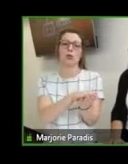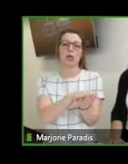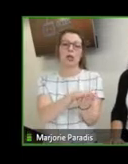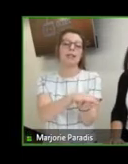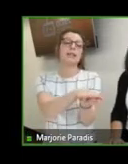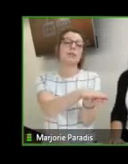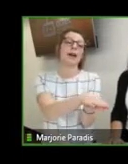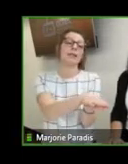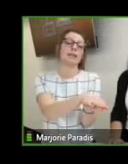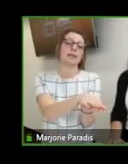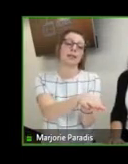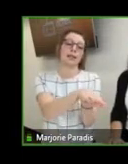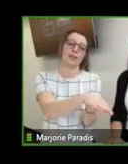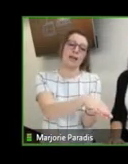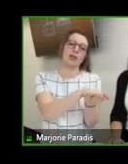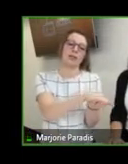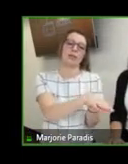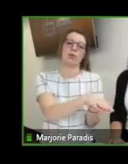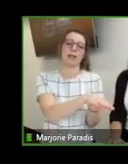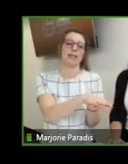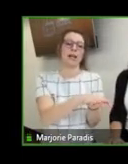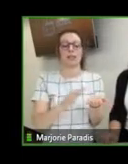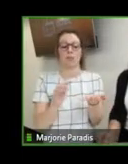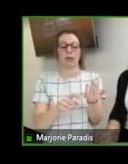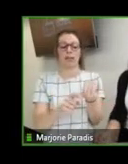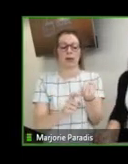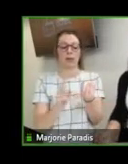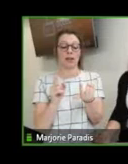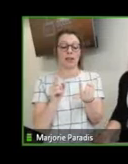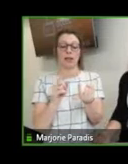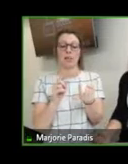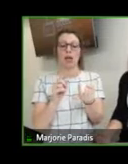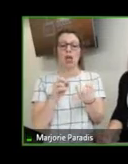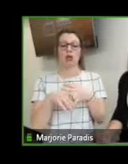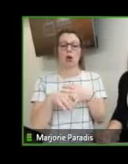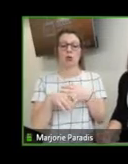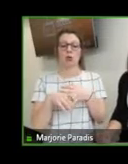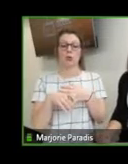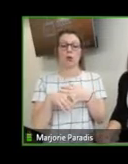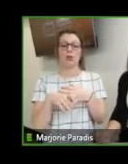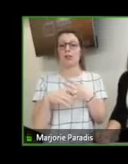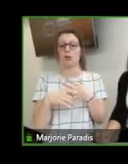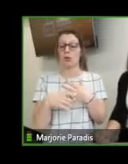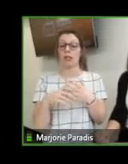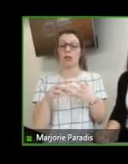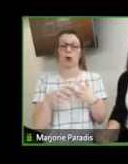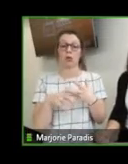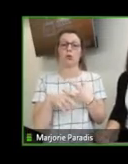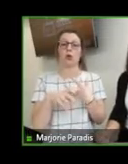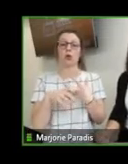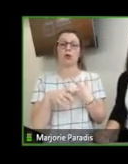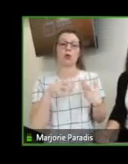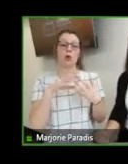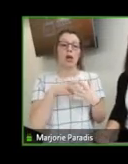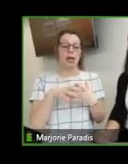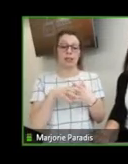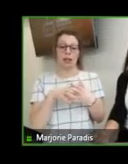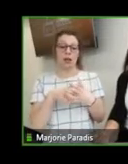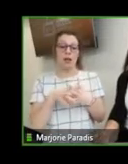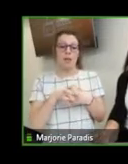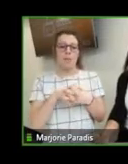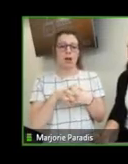contenu, ici, ben c'est un visage, donc c'est du facial, mais ça pourrait très bien être également du contenu textuel, du contenu audio,